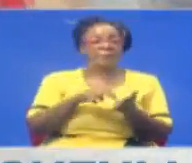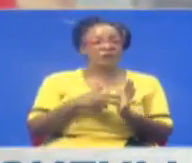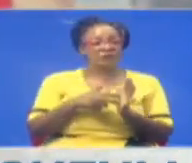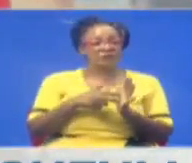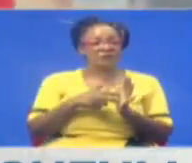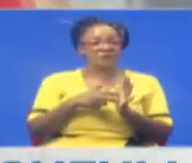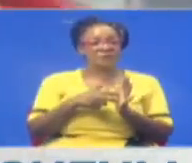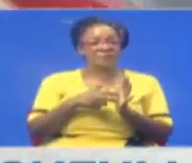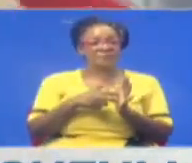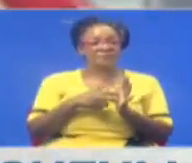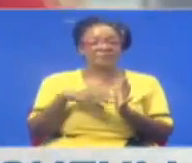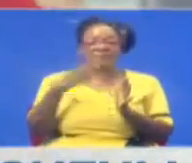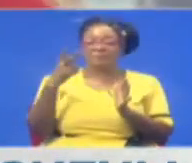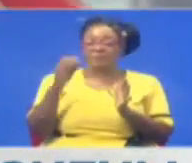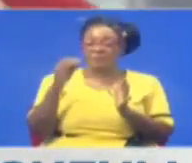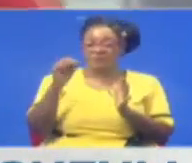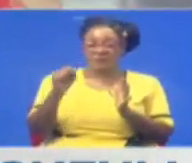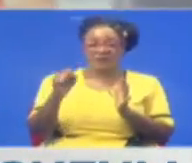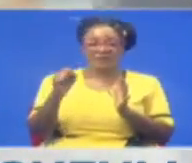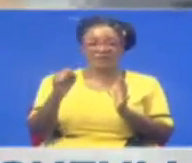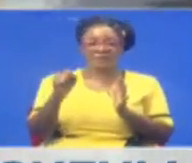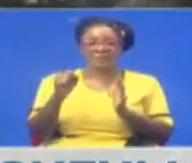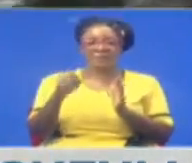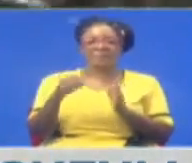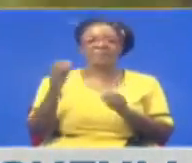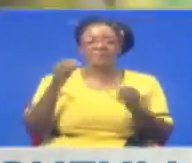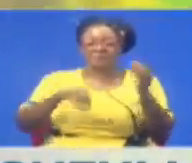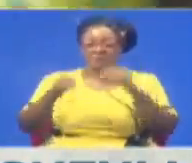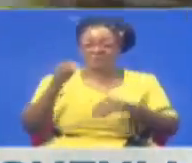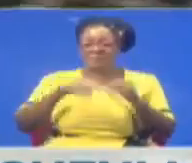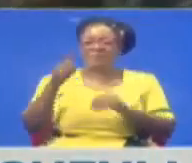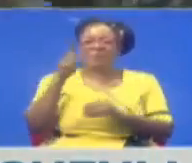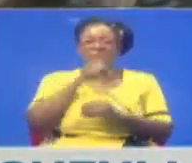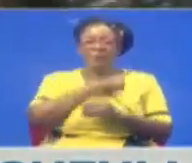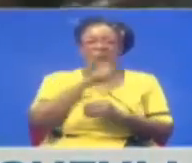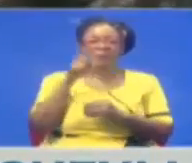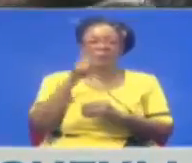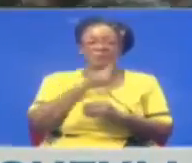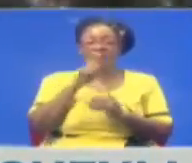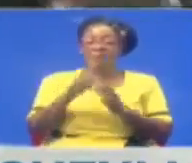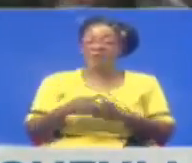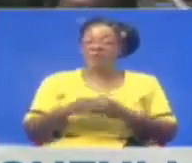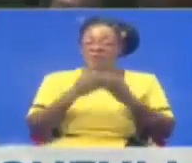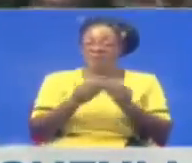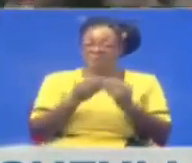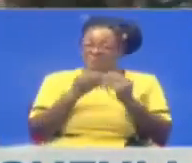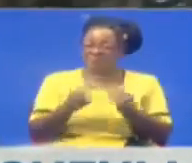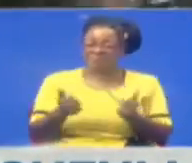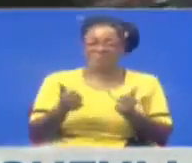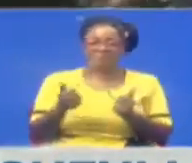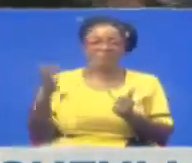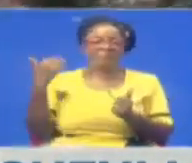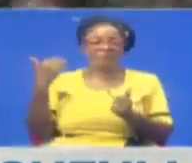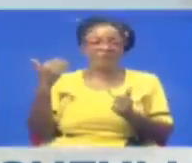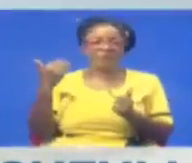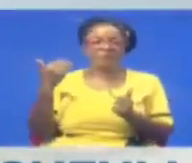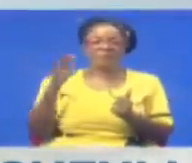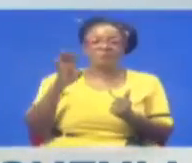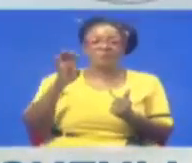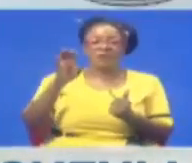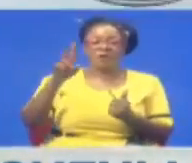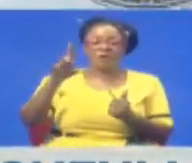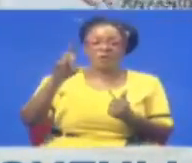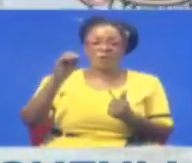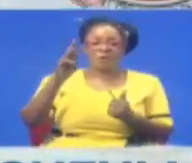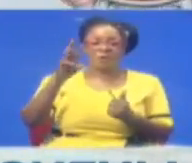Mwaka 2015, katika uchaguzi mkali wa urais, Magufuli alimshinda aliyekuwa waziri mkuu Edward Lowassa